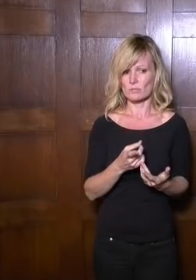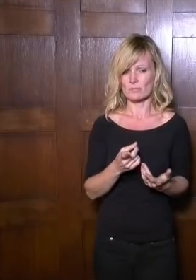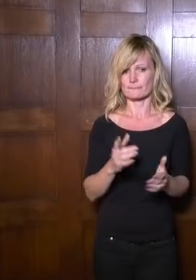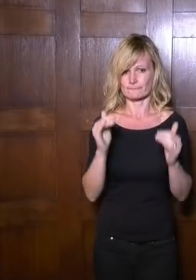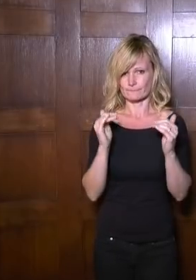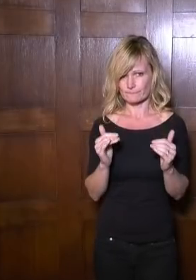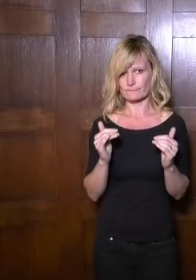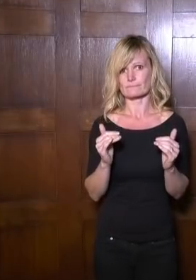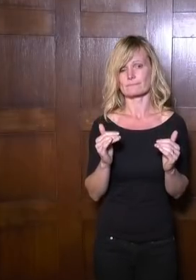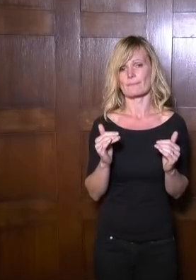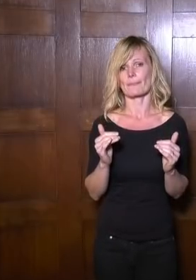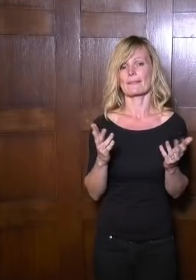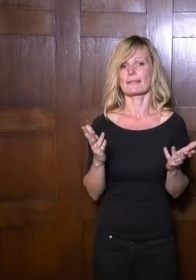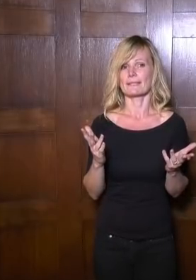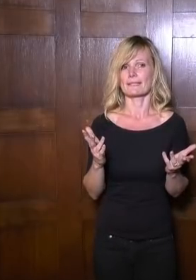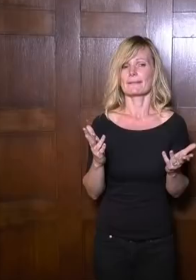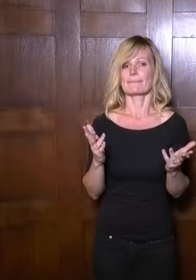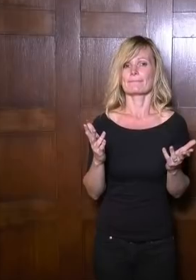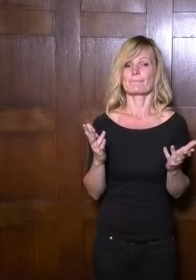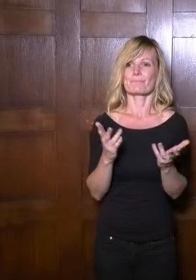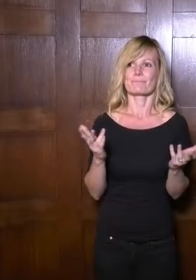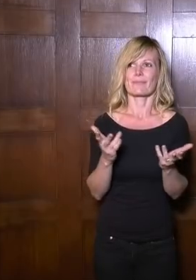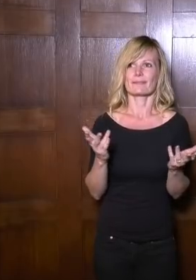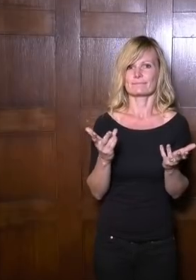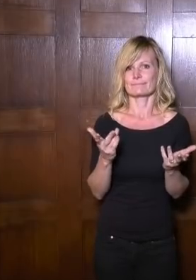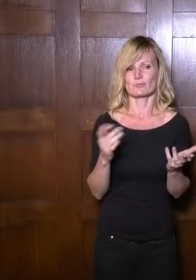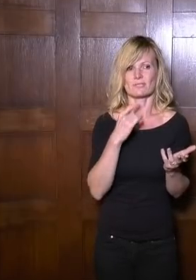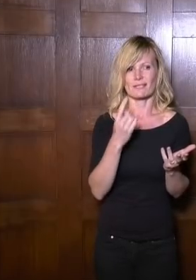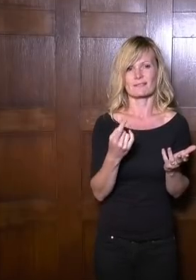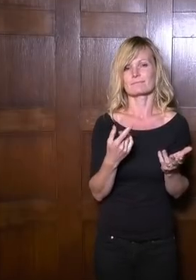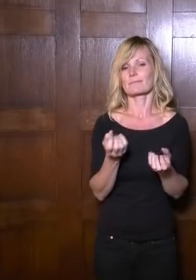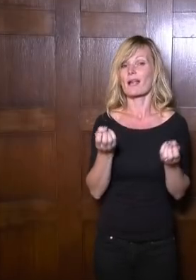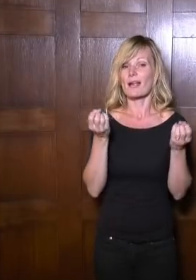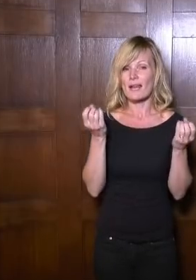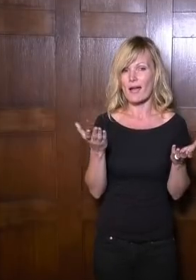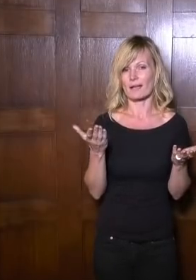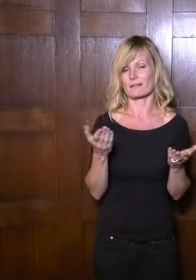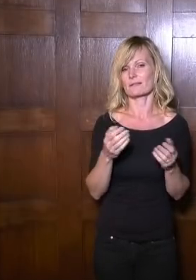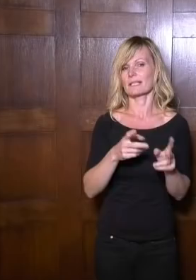dass wir... sage ich mal, eine ganz klare